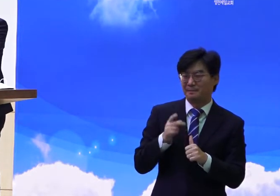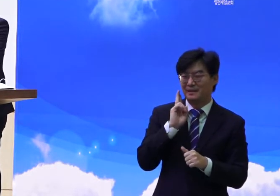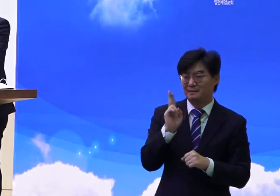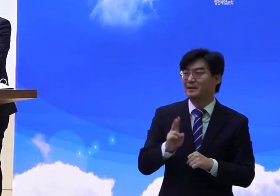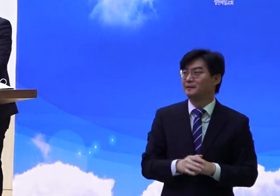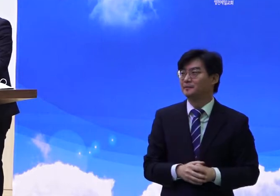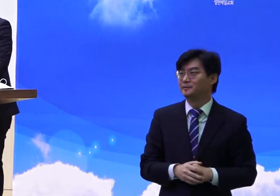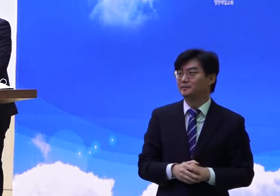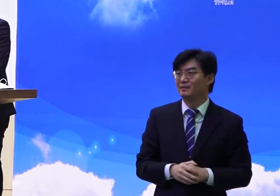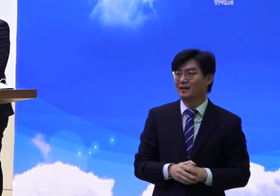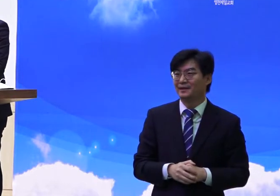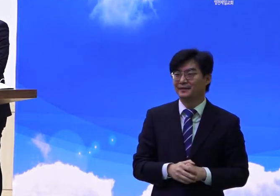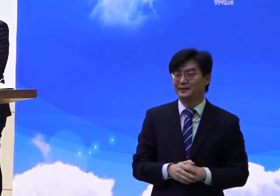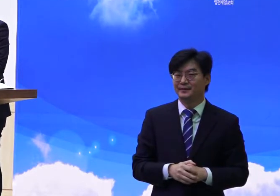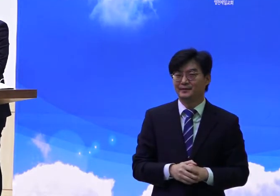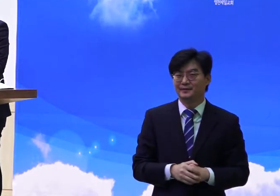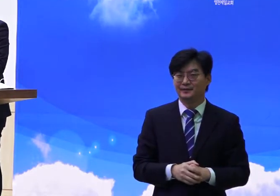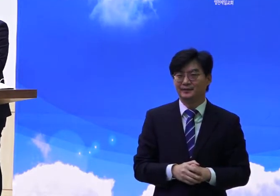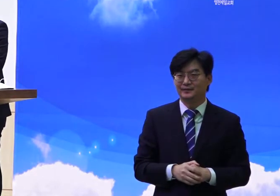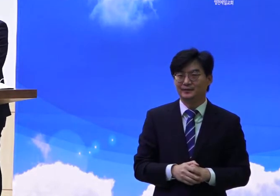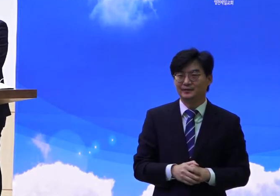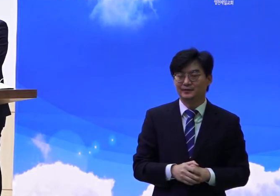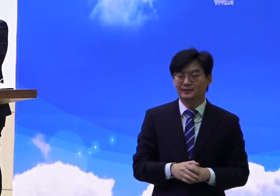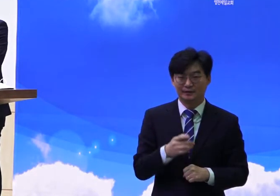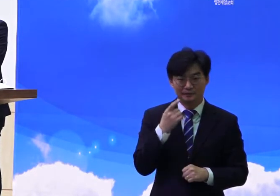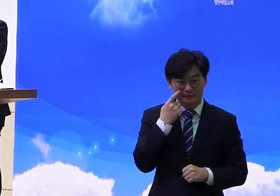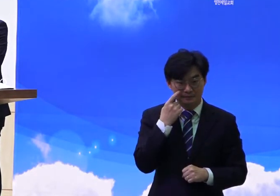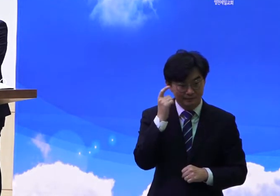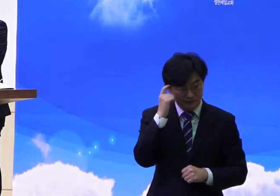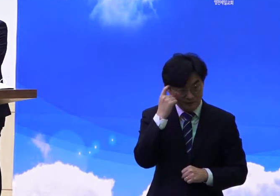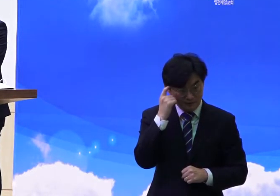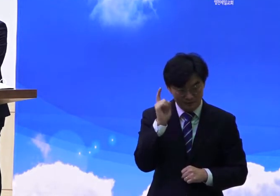한데, 사실 이것을 보면